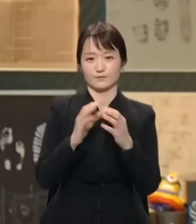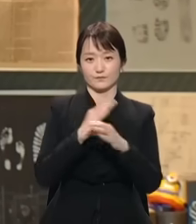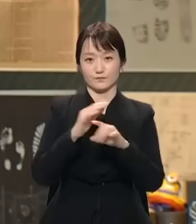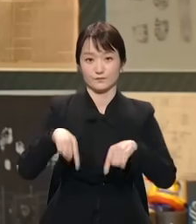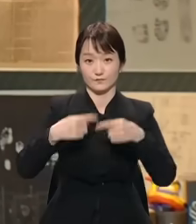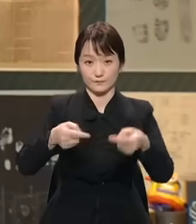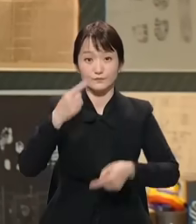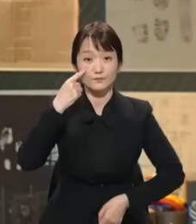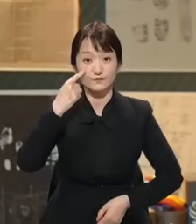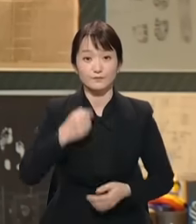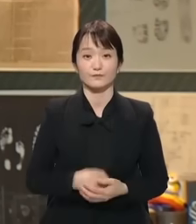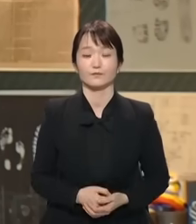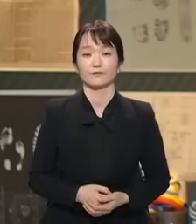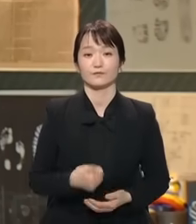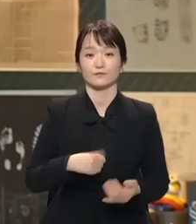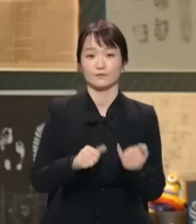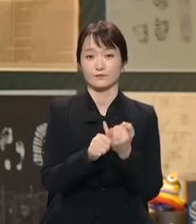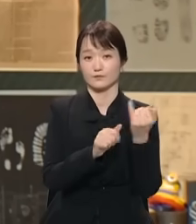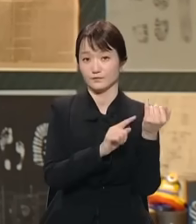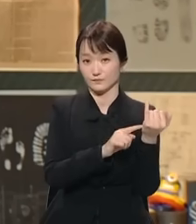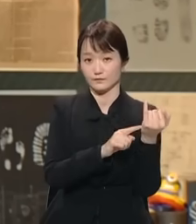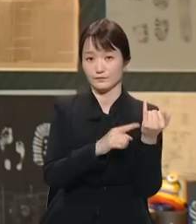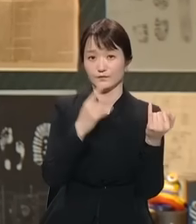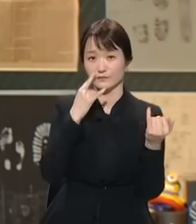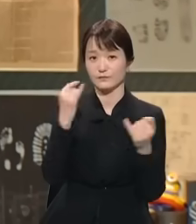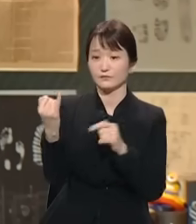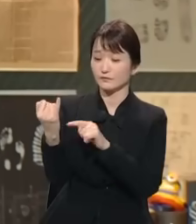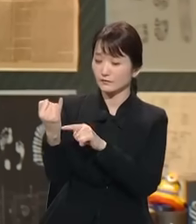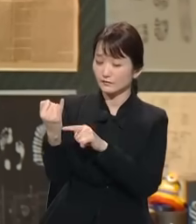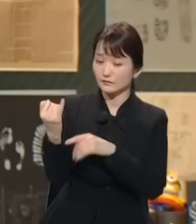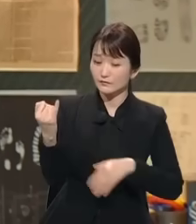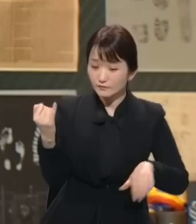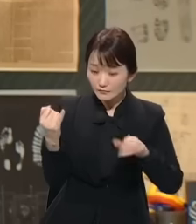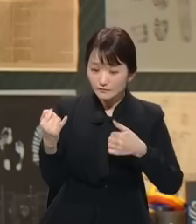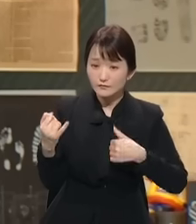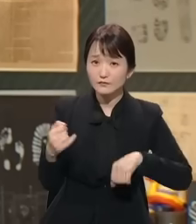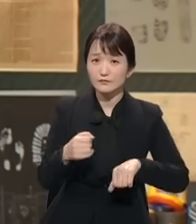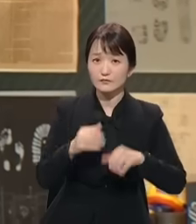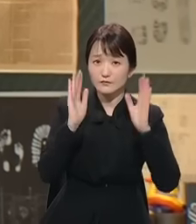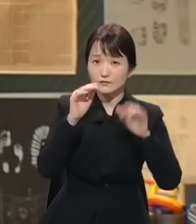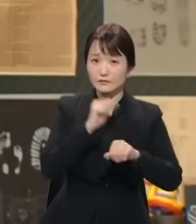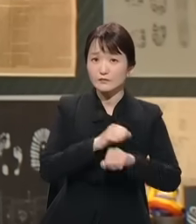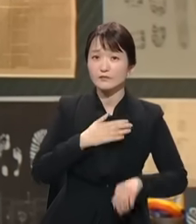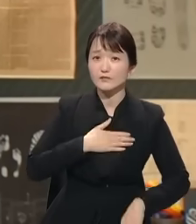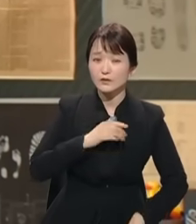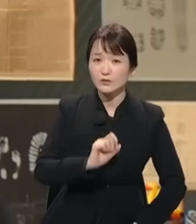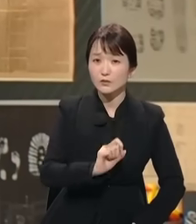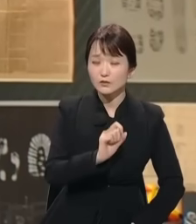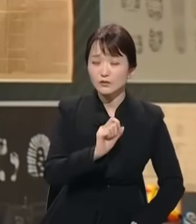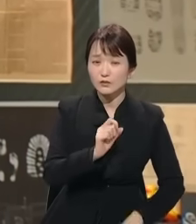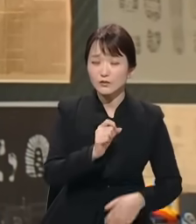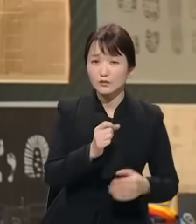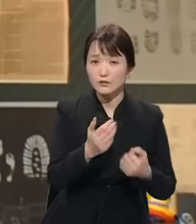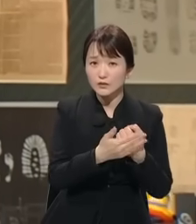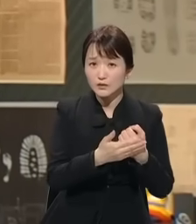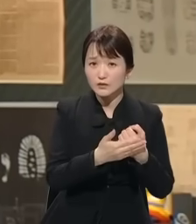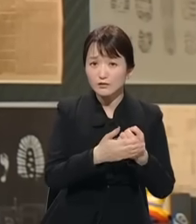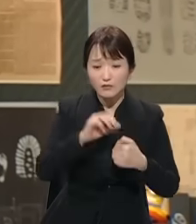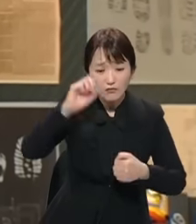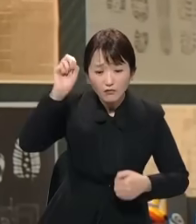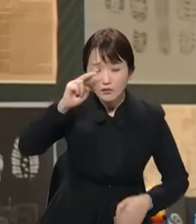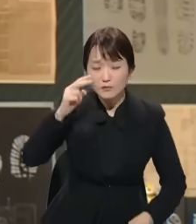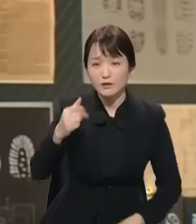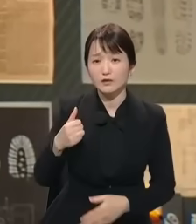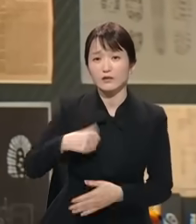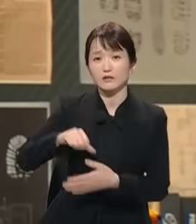OX로 함께 참여해보시죠. 먼저 사연자 며느리입니다. 어머니 우리 지연이 공부 잘하는 게 저 때문인지 왜 느닷없이 시아주버니 때문에 아 그럼